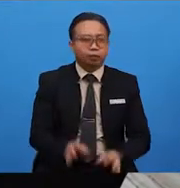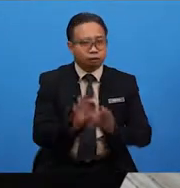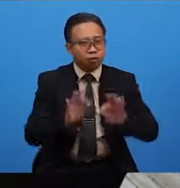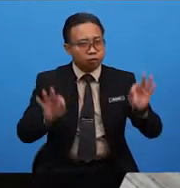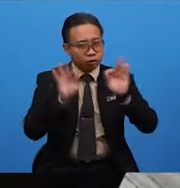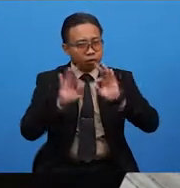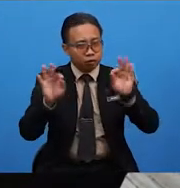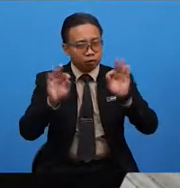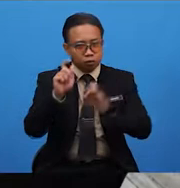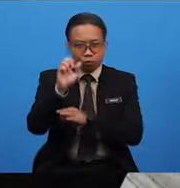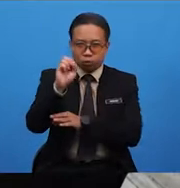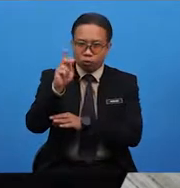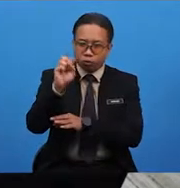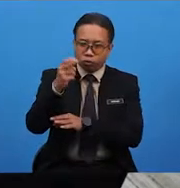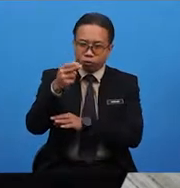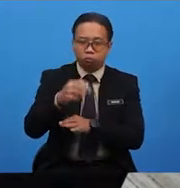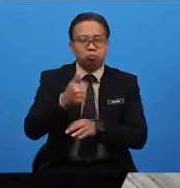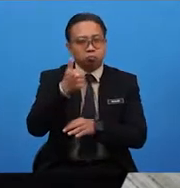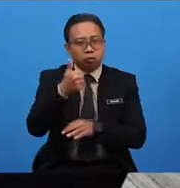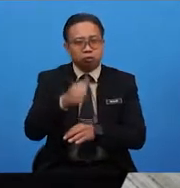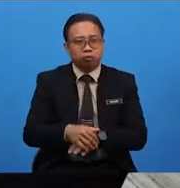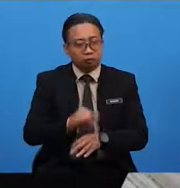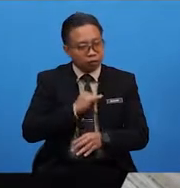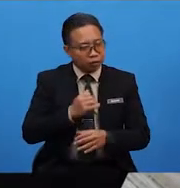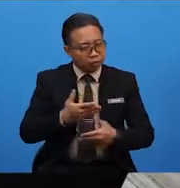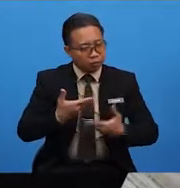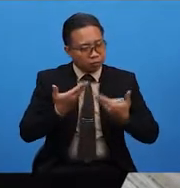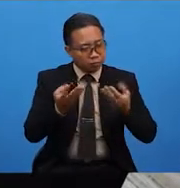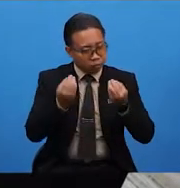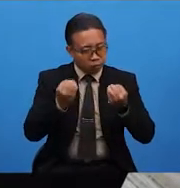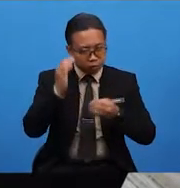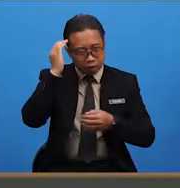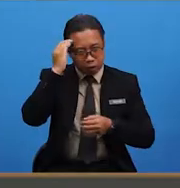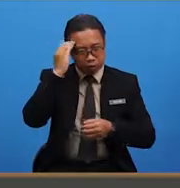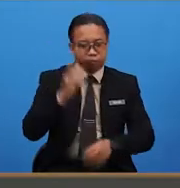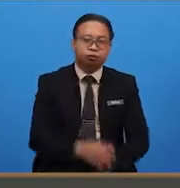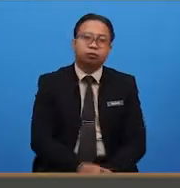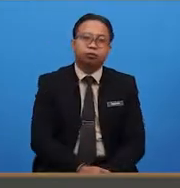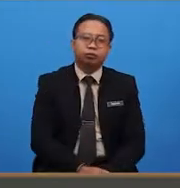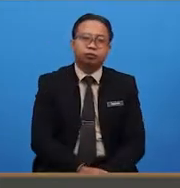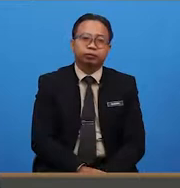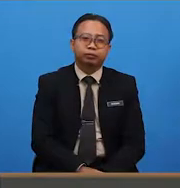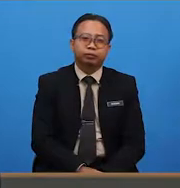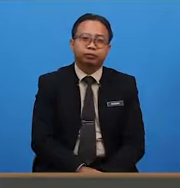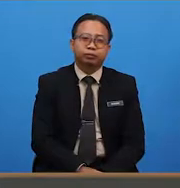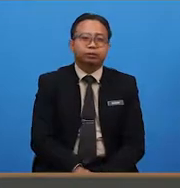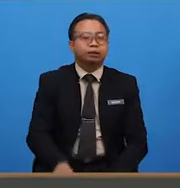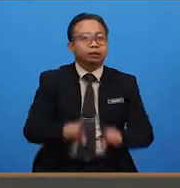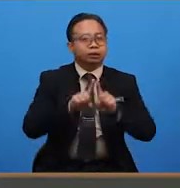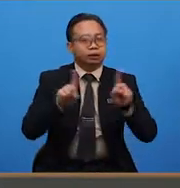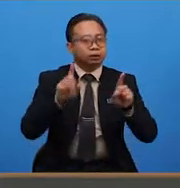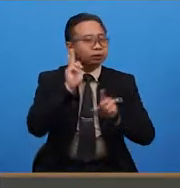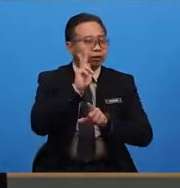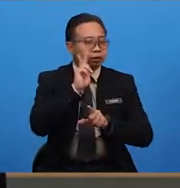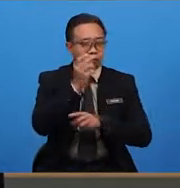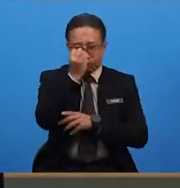tentang tokoh-tokoh yang hebat tuh terwujud mengenal boleh tapi Kak Tia